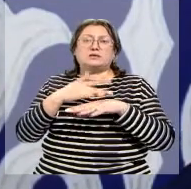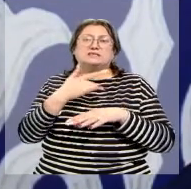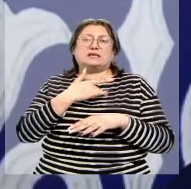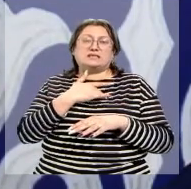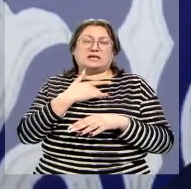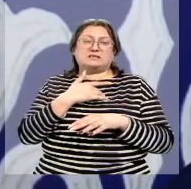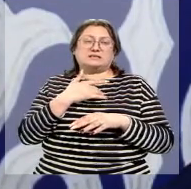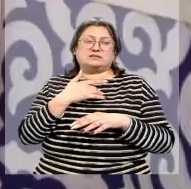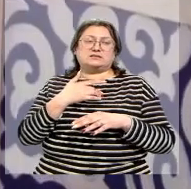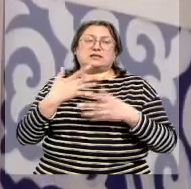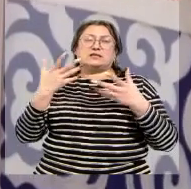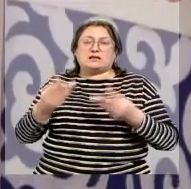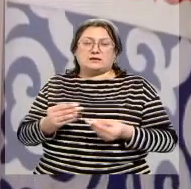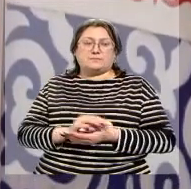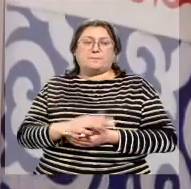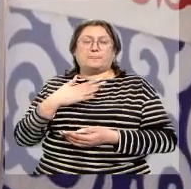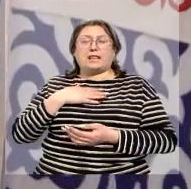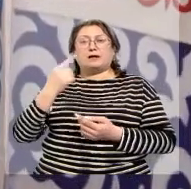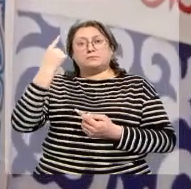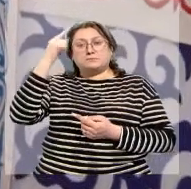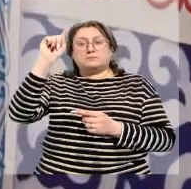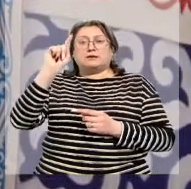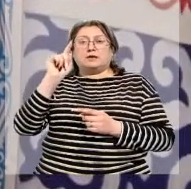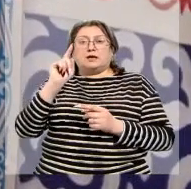сердец единение». Мне пришла идея